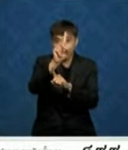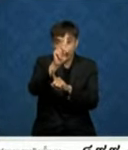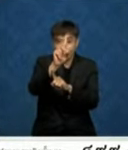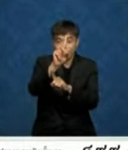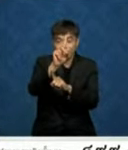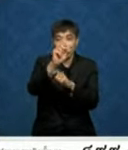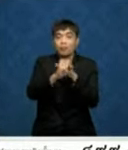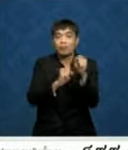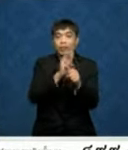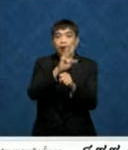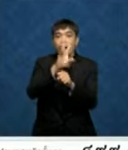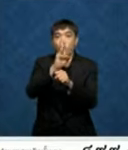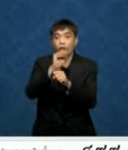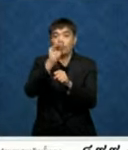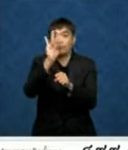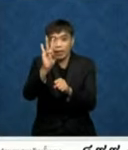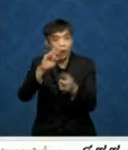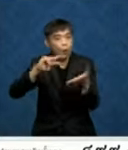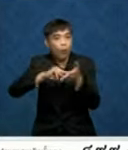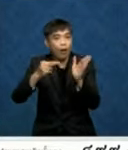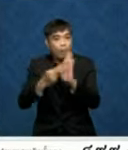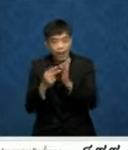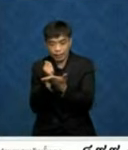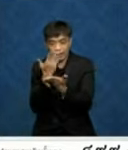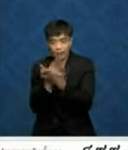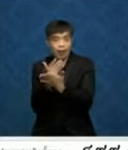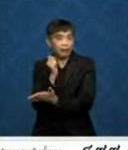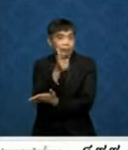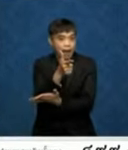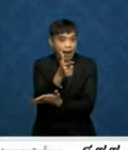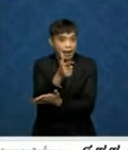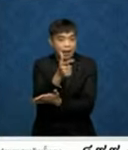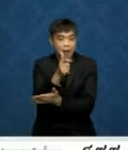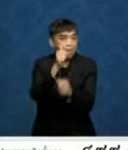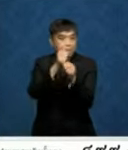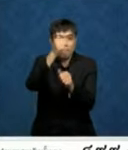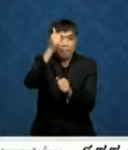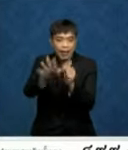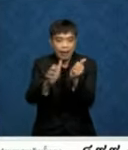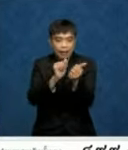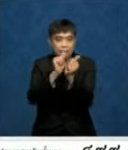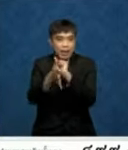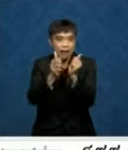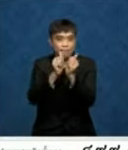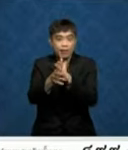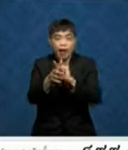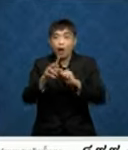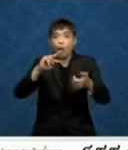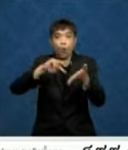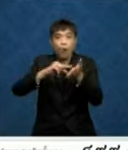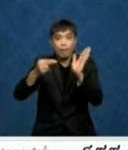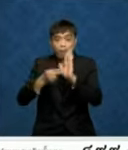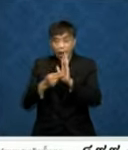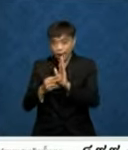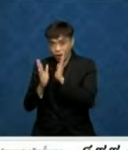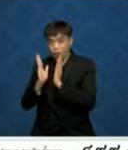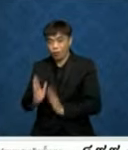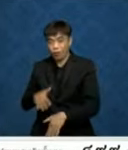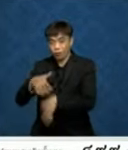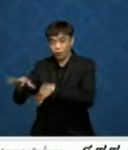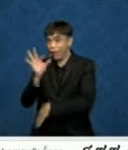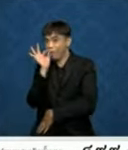ใช่หรือไม่แล้วประชาชนผู้มีสิทธิ์จำนวน50ล้านคนหรือประชาชนที่ไปลงทะเบียนไม่ว่าจะจำนวนกี่ล้านคนก็ตามเนี่ยมีสิทธิ์ที่จะไปฟ้องร้องบังคับให้รัฐบา